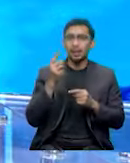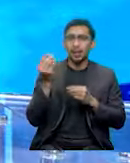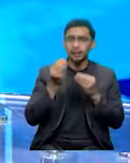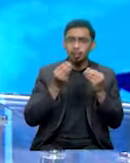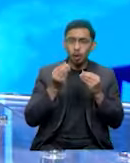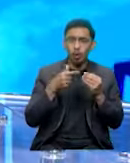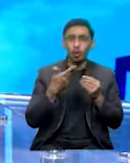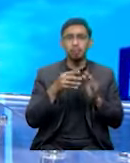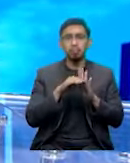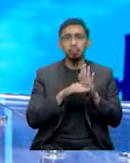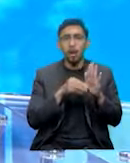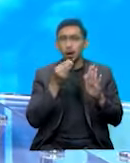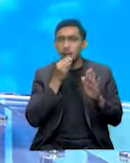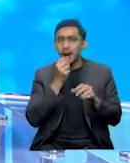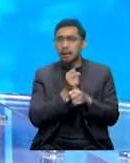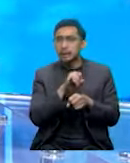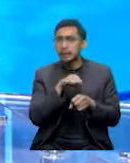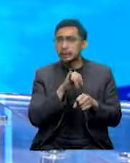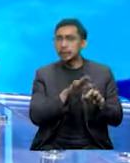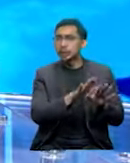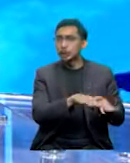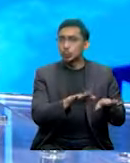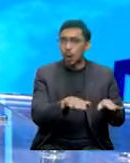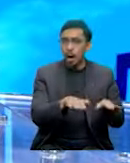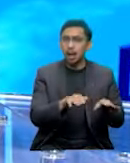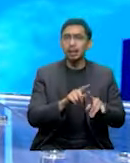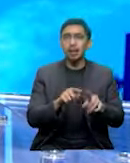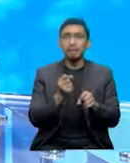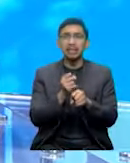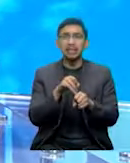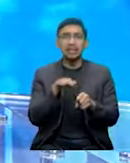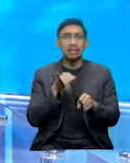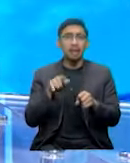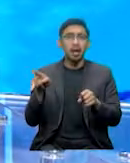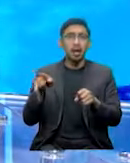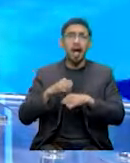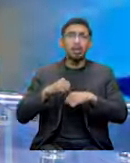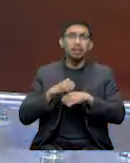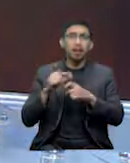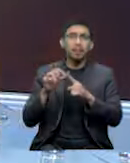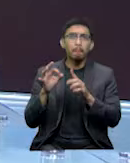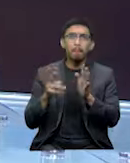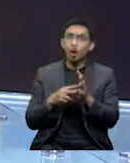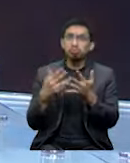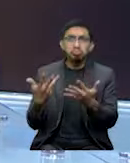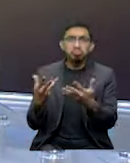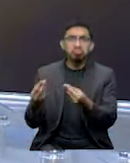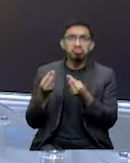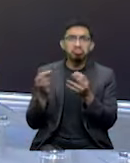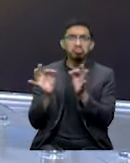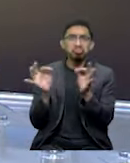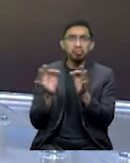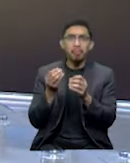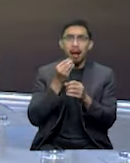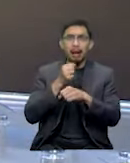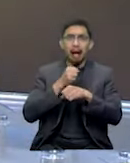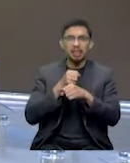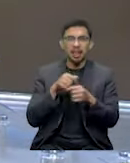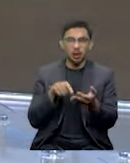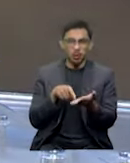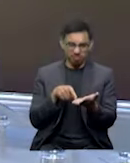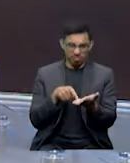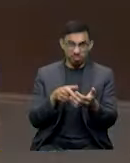dengan menu makanan bergizi untuk siswa, namun gizi para atlet PON tidak terpenuhi. Makanan atlet PON jauh dari kata layak.